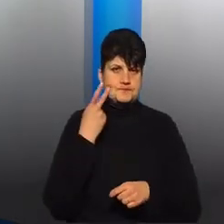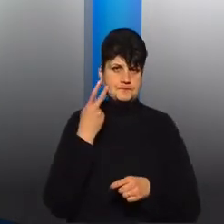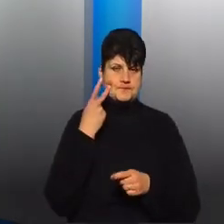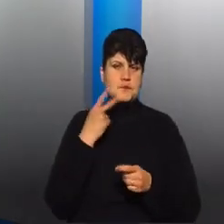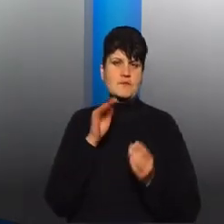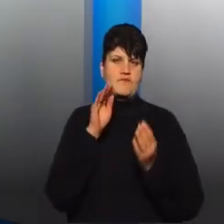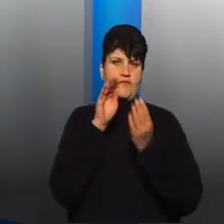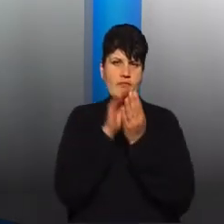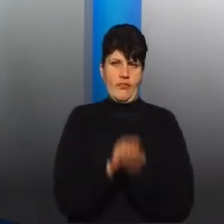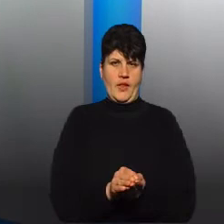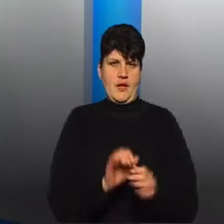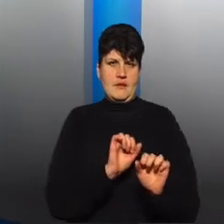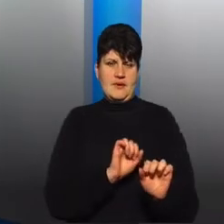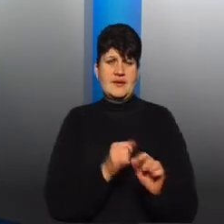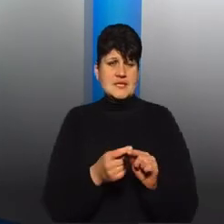йде